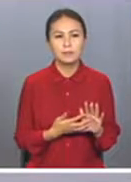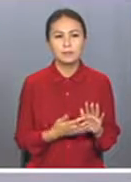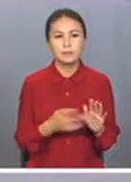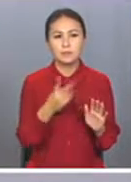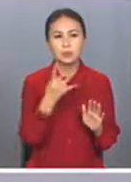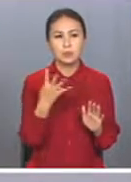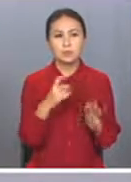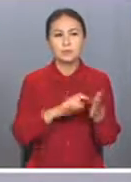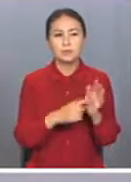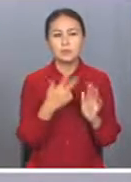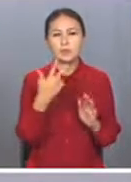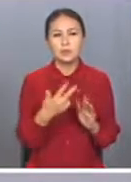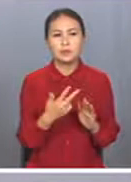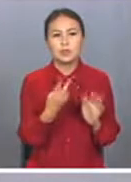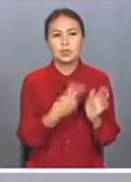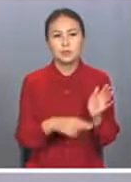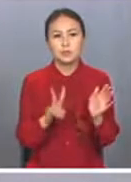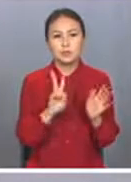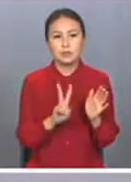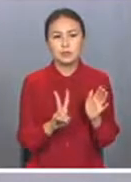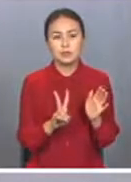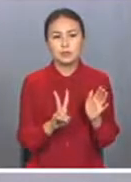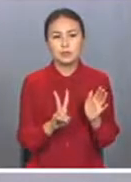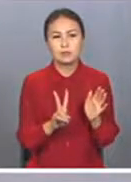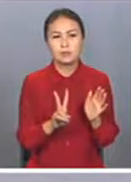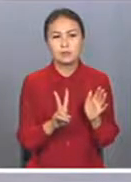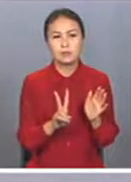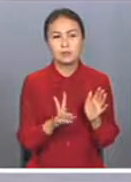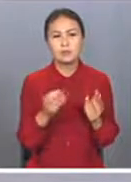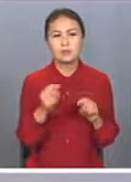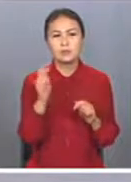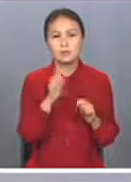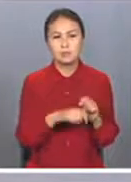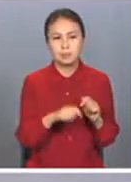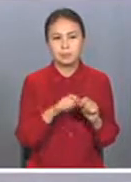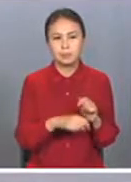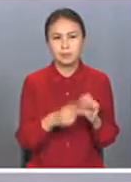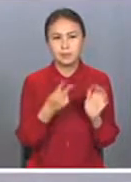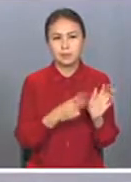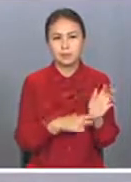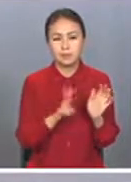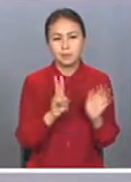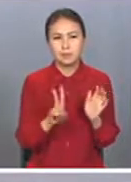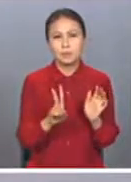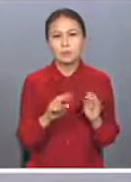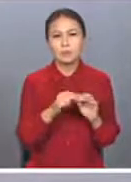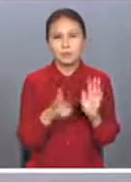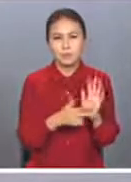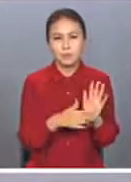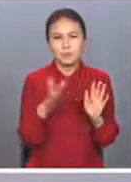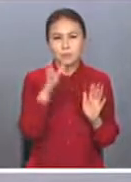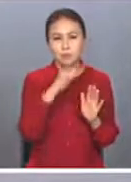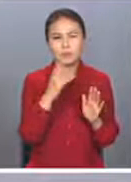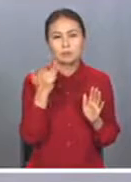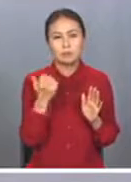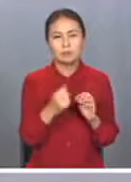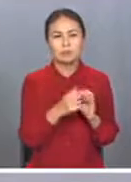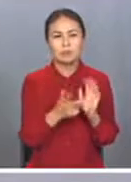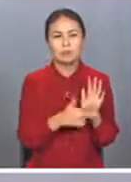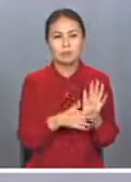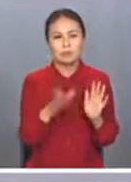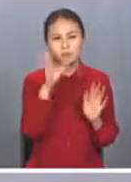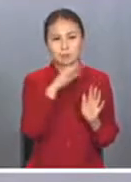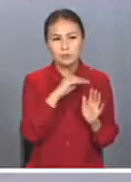eseleyimiz. Jawabı 72. Tağı tekserip köremiz. 72 18'ge bölüne mi? Ya.